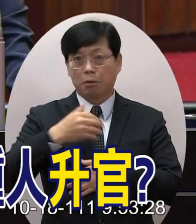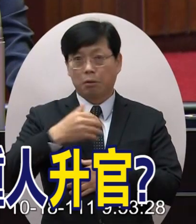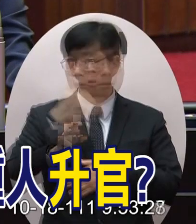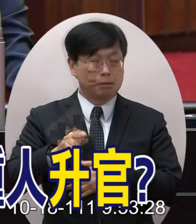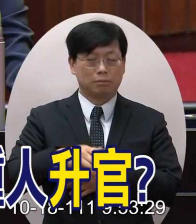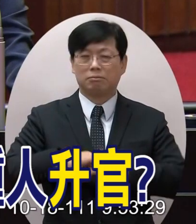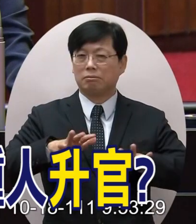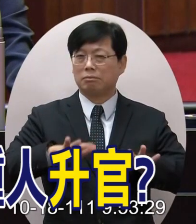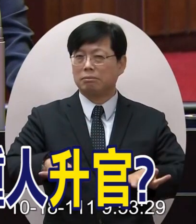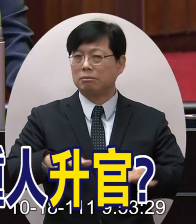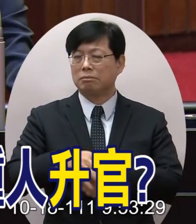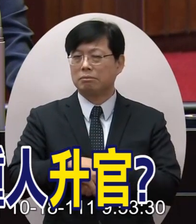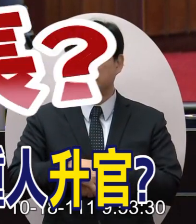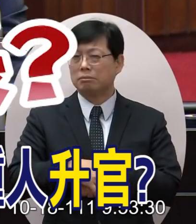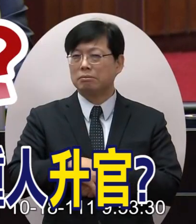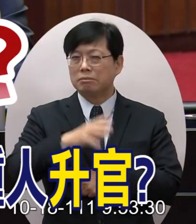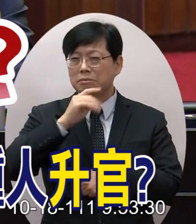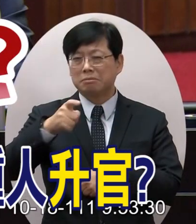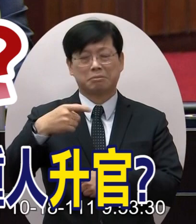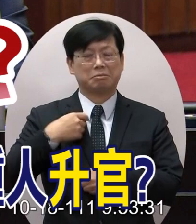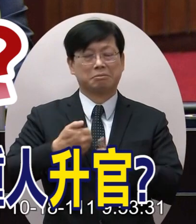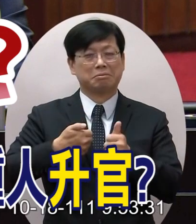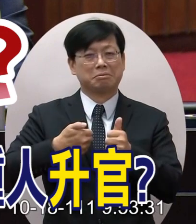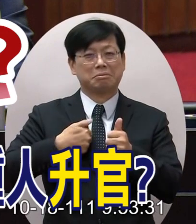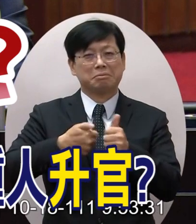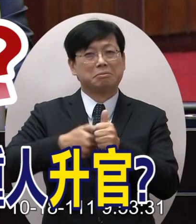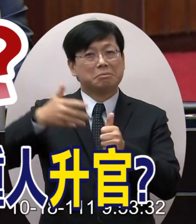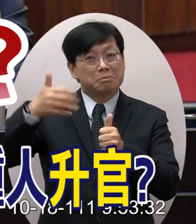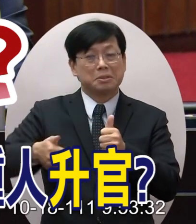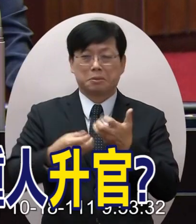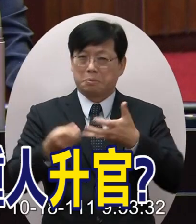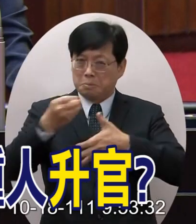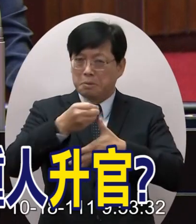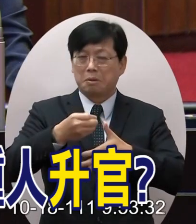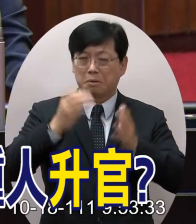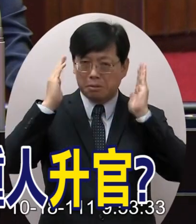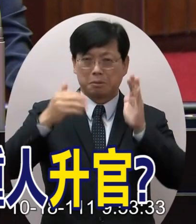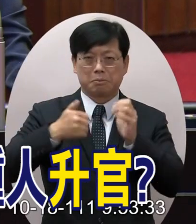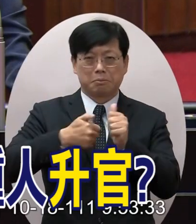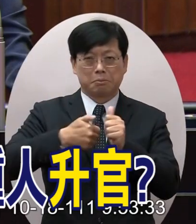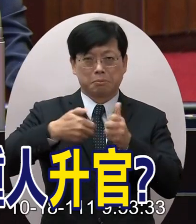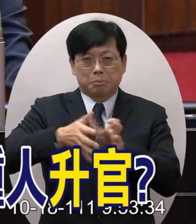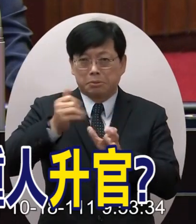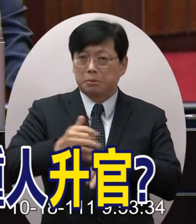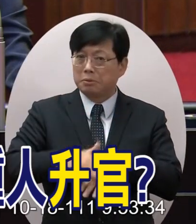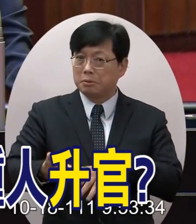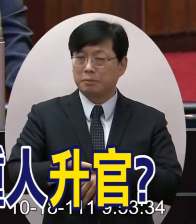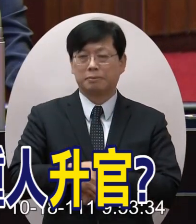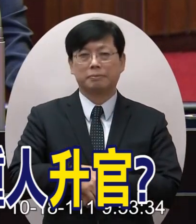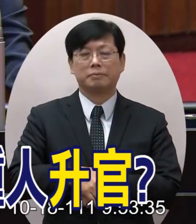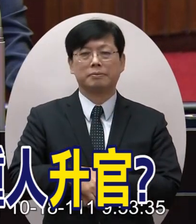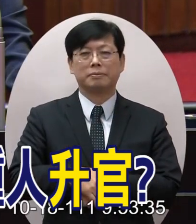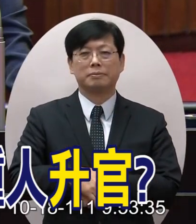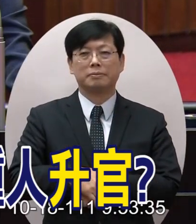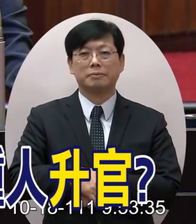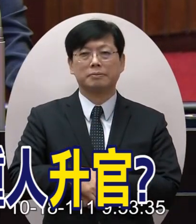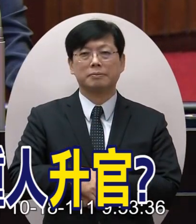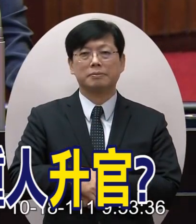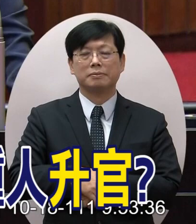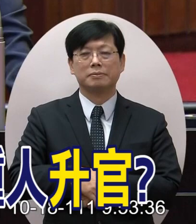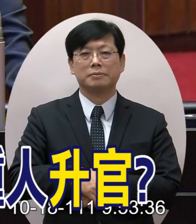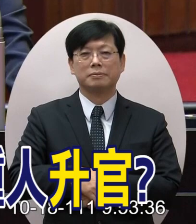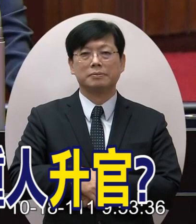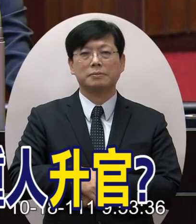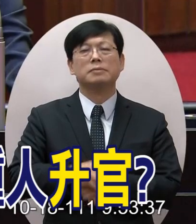说，现在这个我们的操盘总将来会接这个部长，会有这样的情形吗？ 这个跟升不升部长无